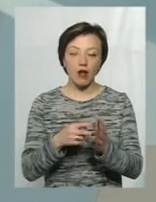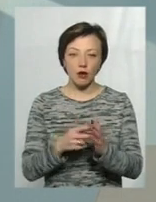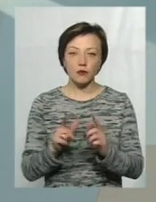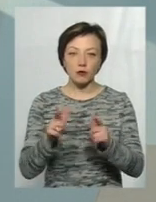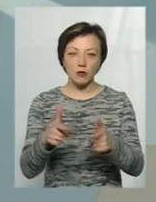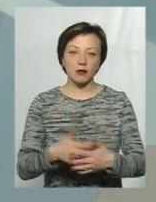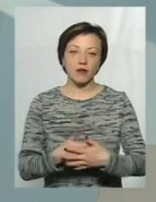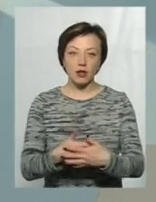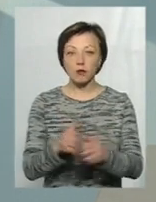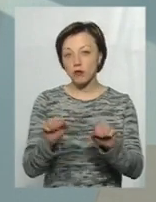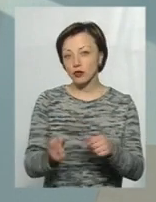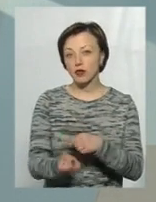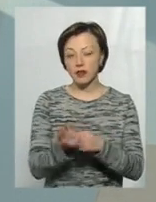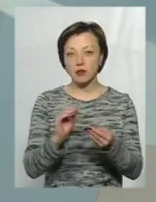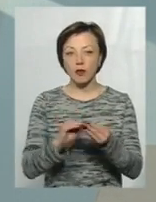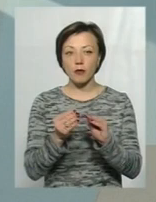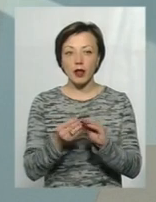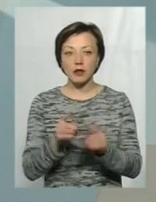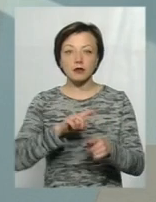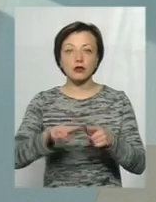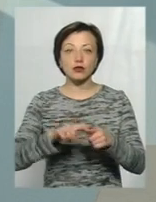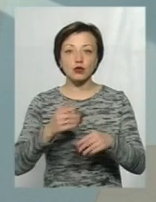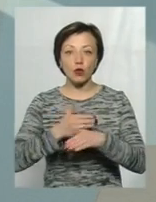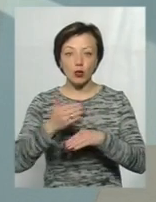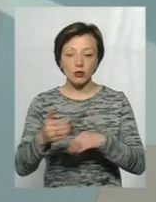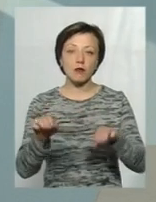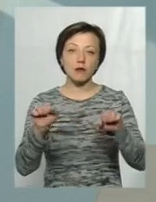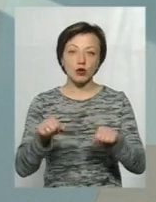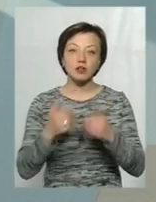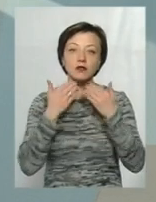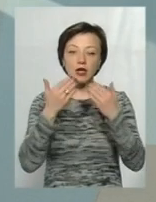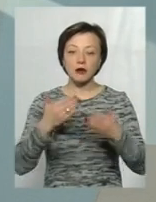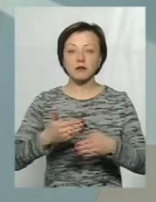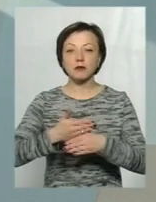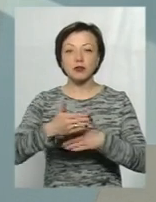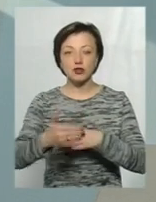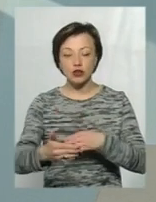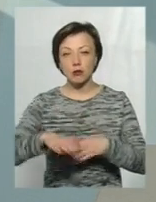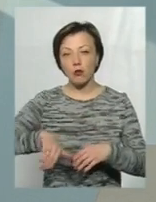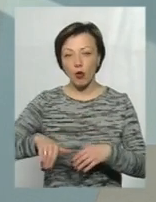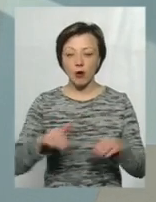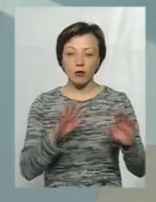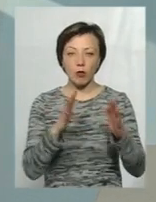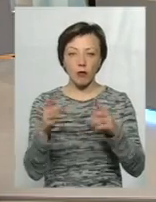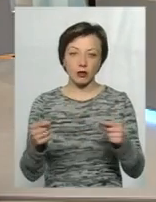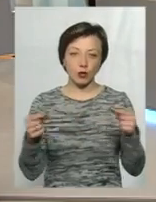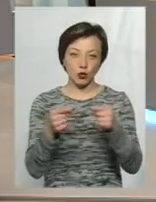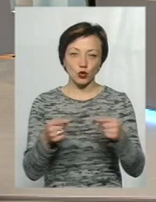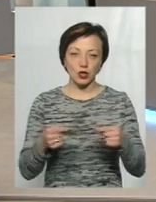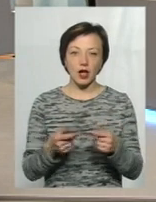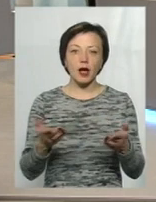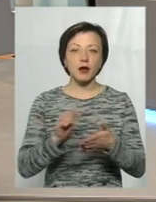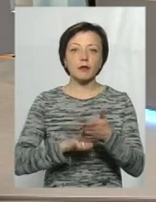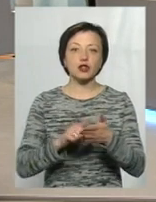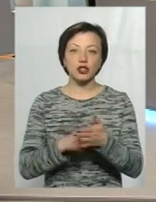в вагітність, хоча можуть виникнути проблеми вже згодом, з якими можна звертатись вже потім і якісь моменти уточняти. А які